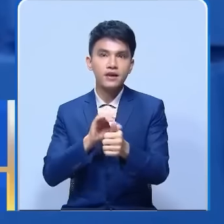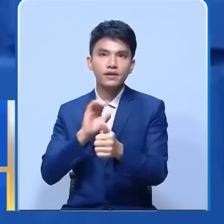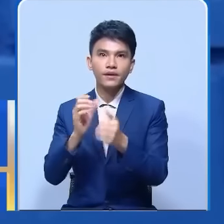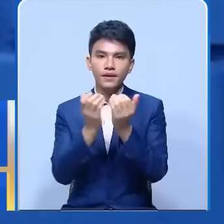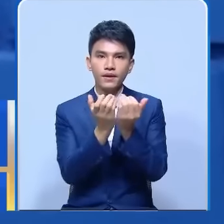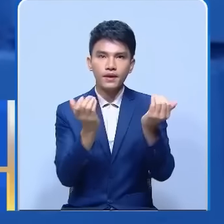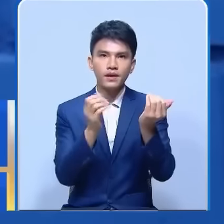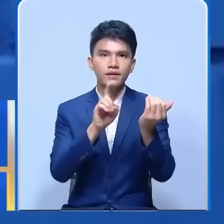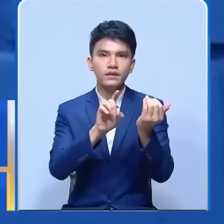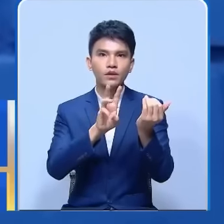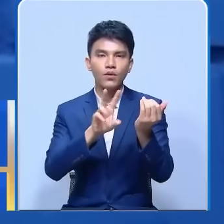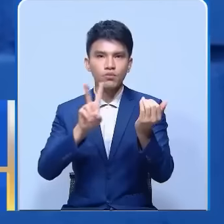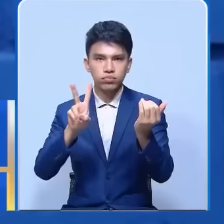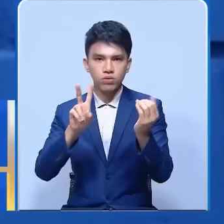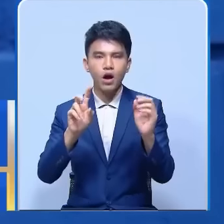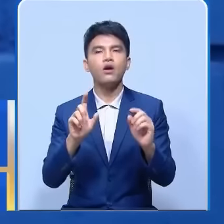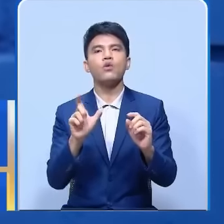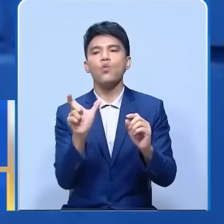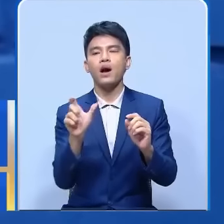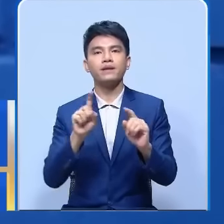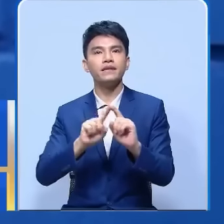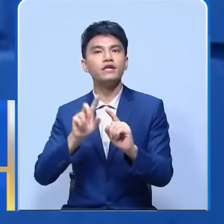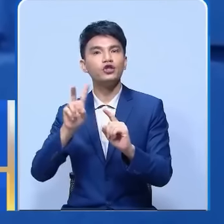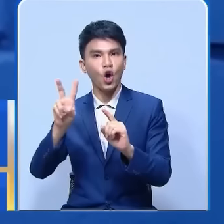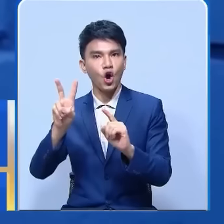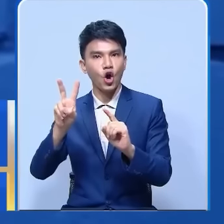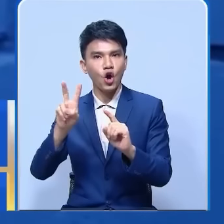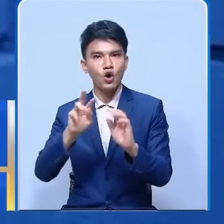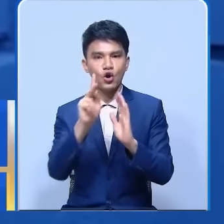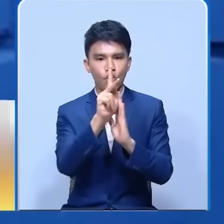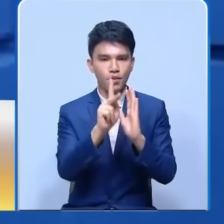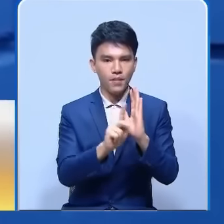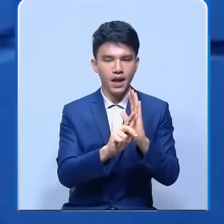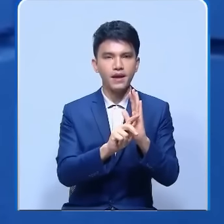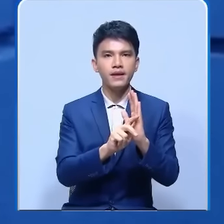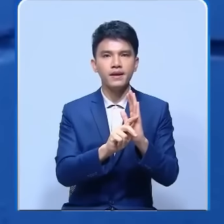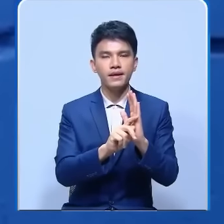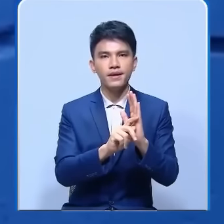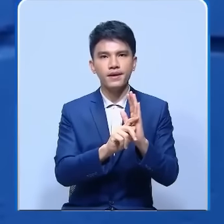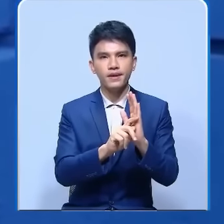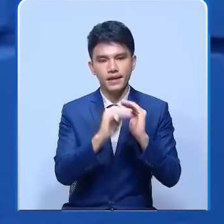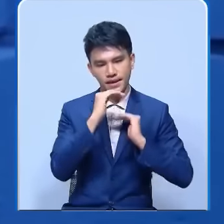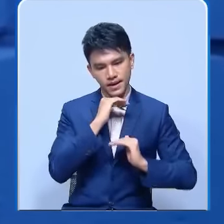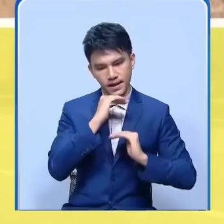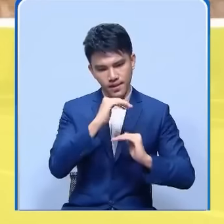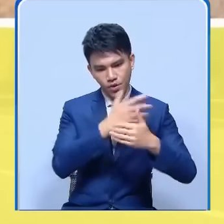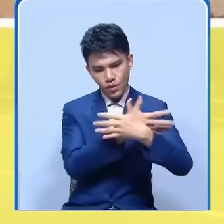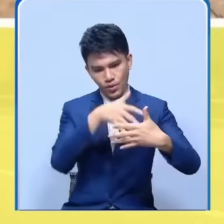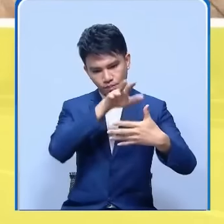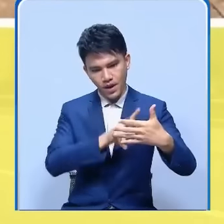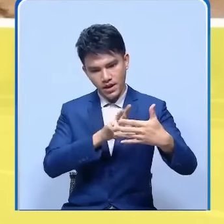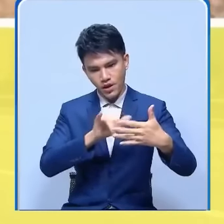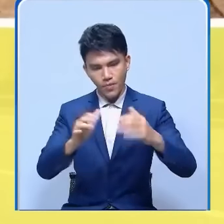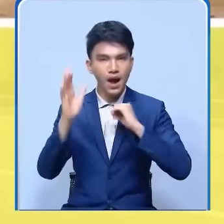ตรา162วรรค2ครับว่ารัฐธรรมนูญมาตรานี้เขียนไว้ว่าแม้ยังไม่ได้แถลงนโยบาย